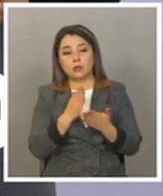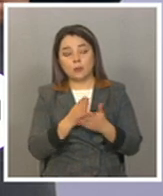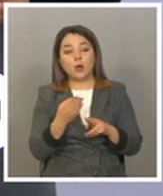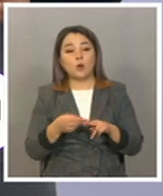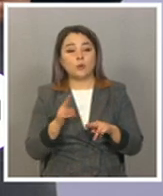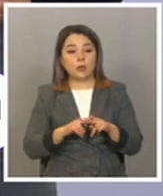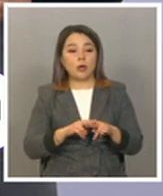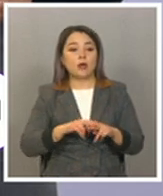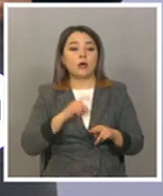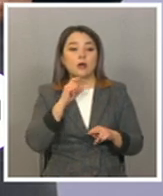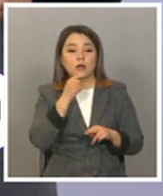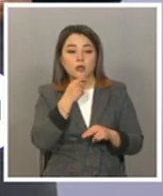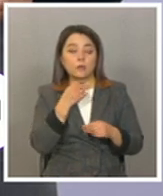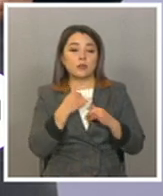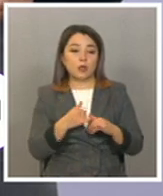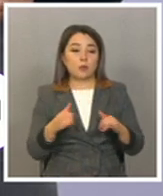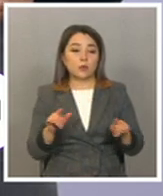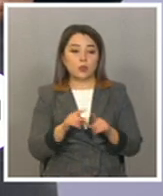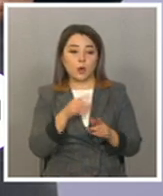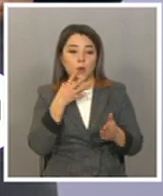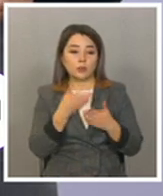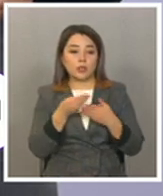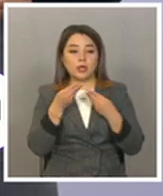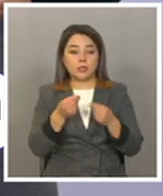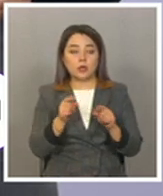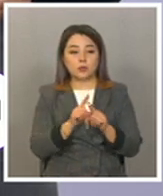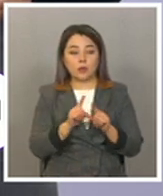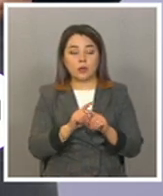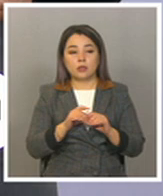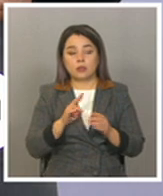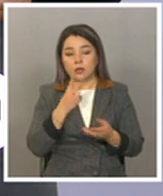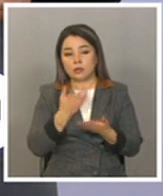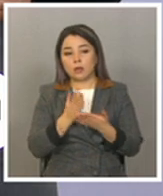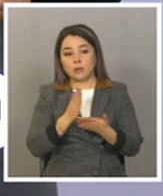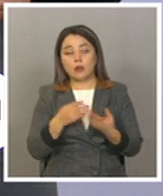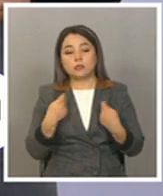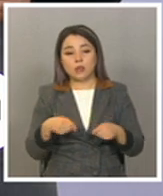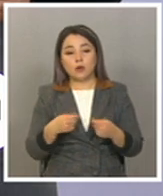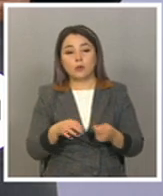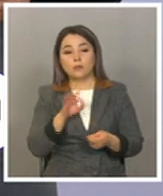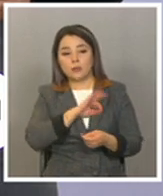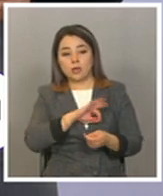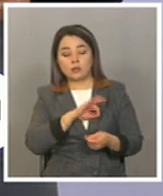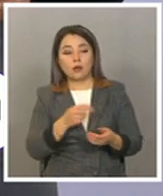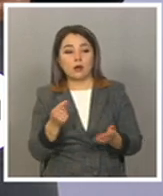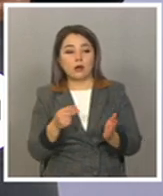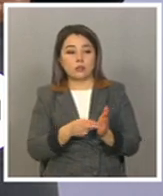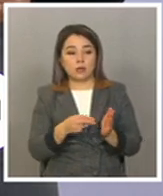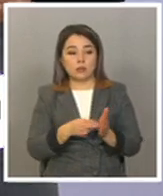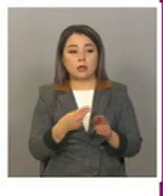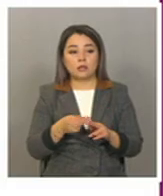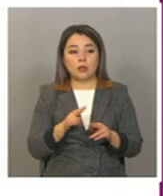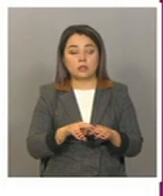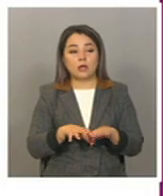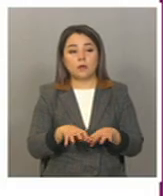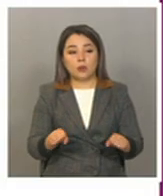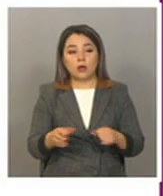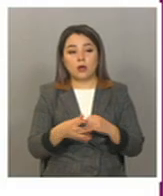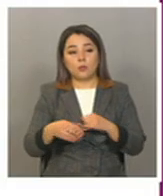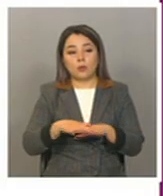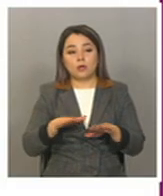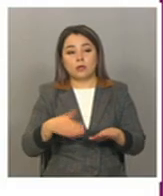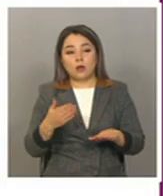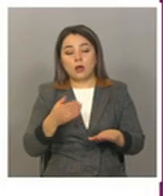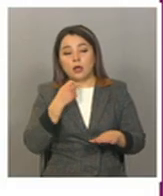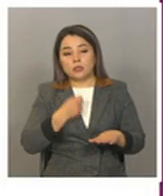мемлекеттің экономикалық дамуына өзіндік әсерін тигізді. Саудадан түскен қаражат, сонымен қатар басып алынған аумақтардағы